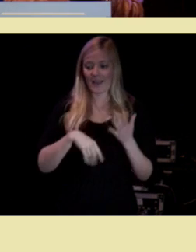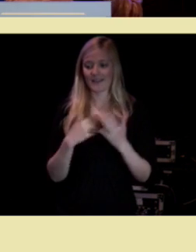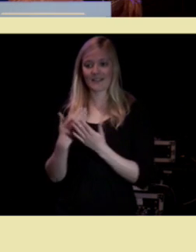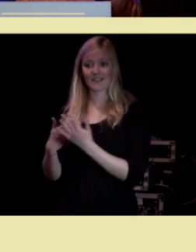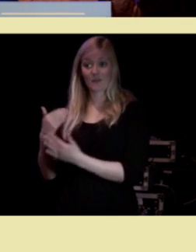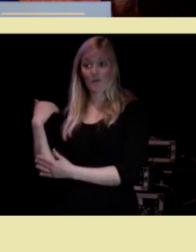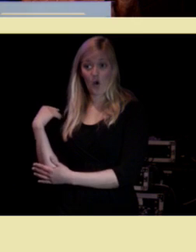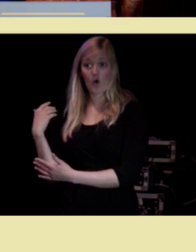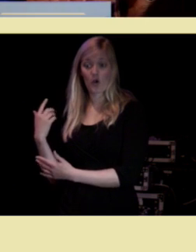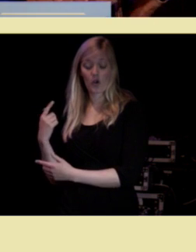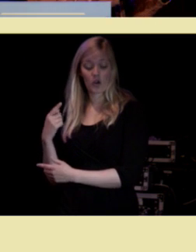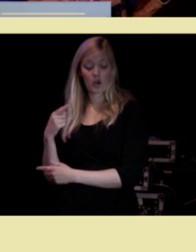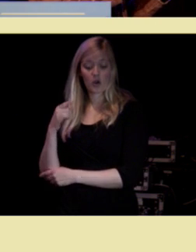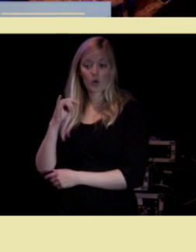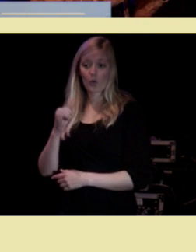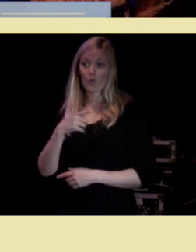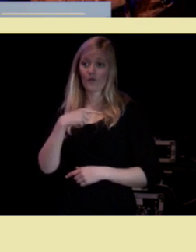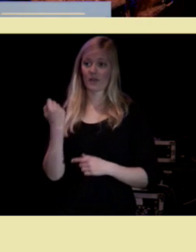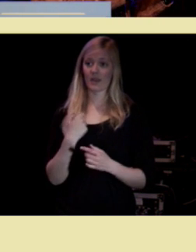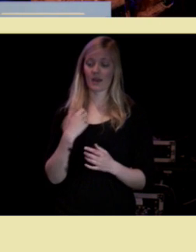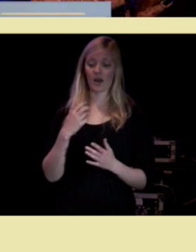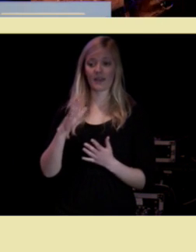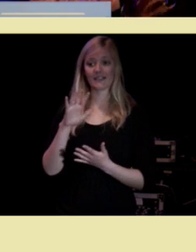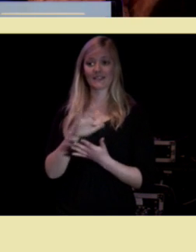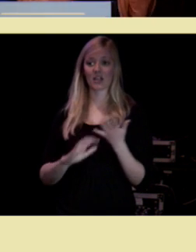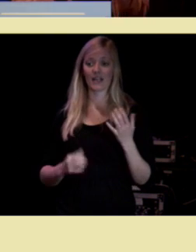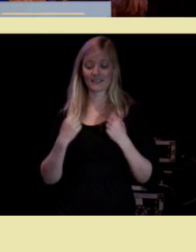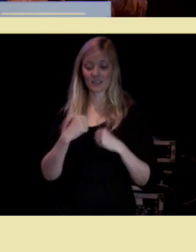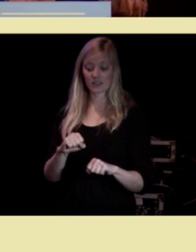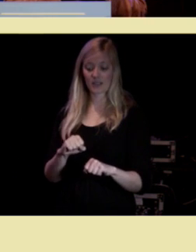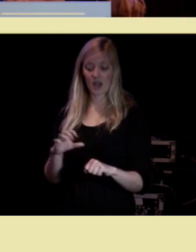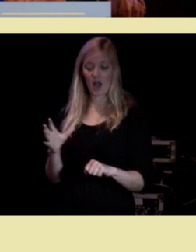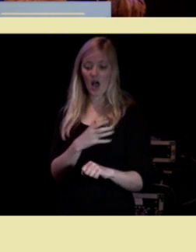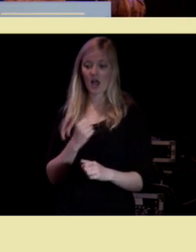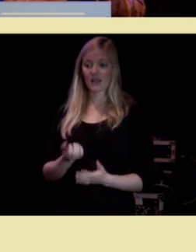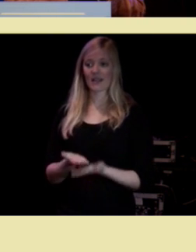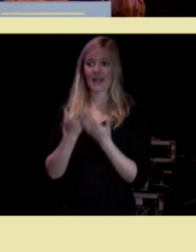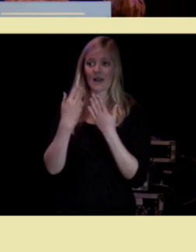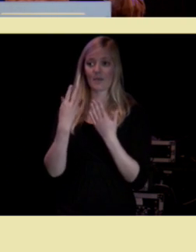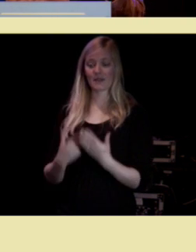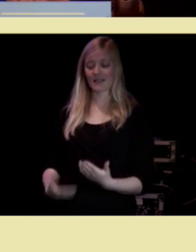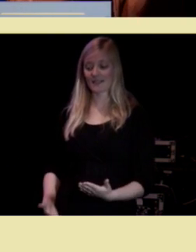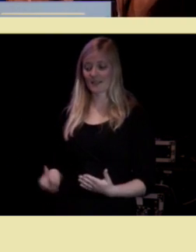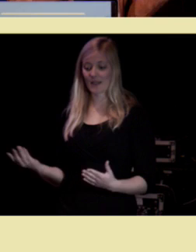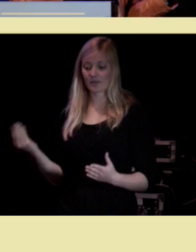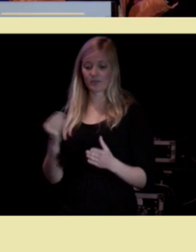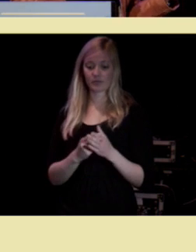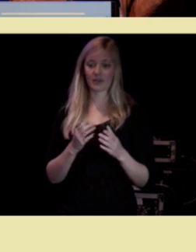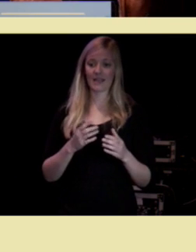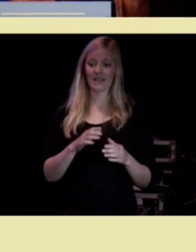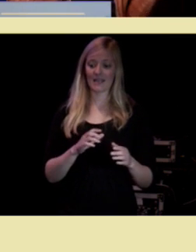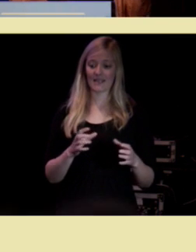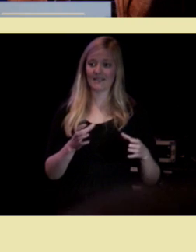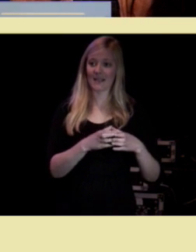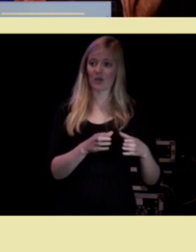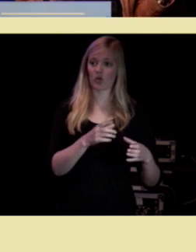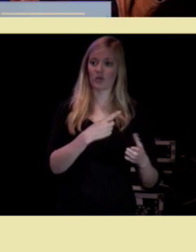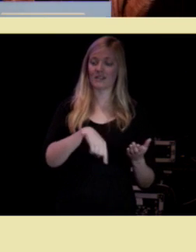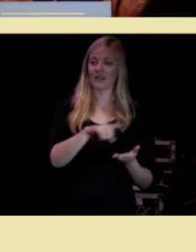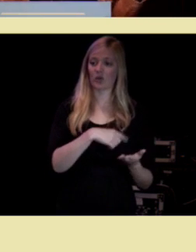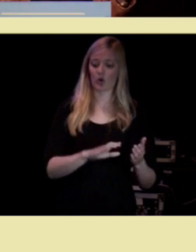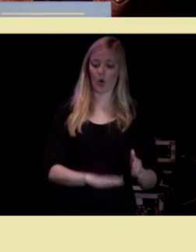tidligere, var at vi gjorde en strategisk satsning, la alle hjelpetjenestene over i sektor oppvekst sammen med barnehage